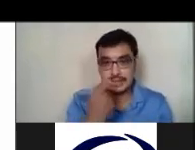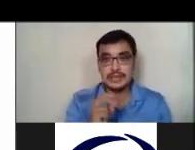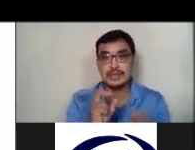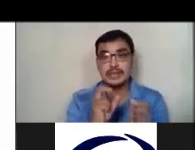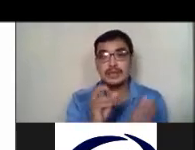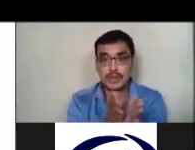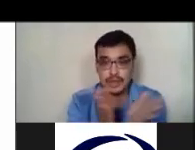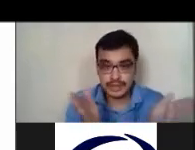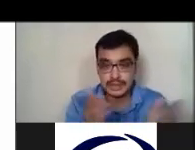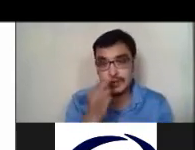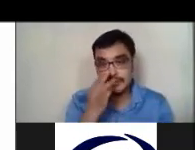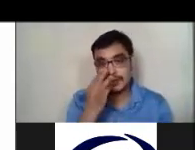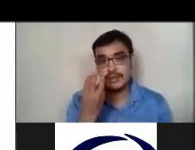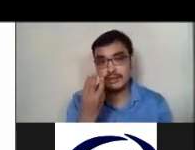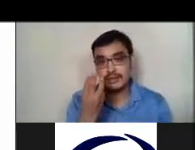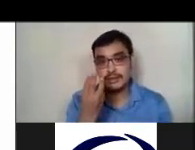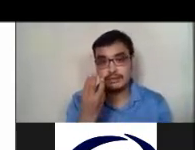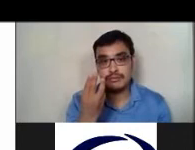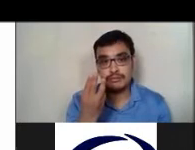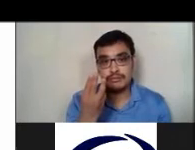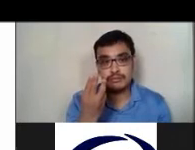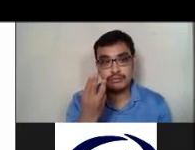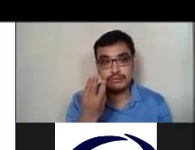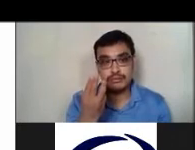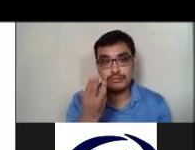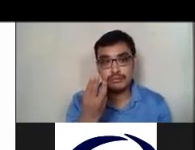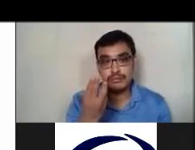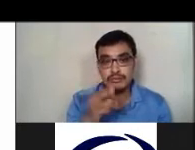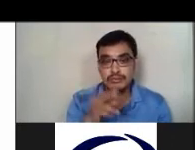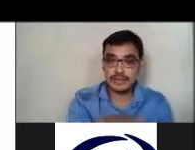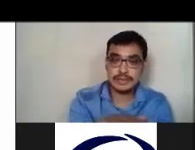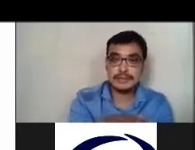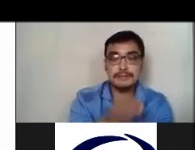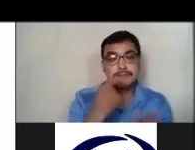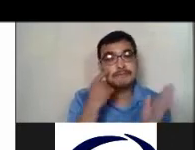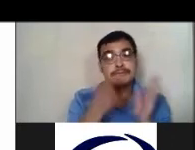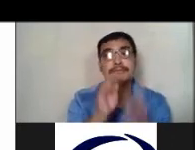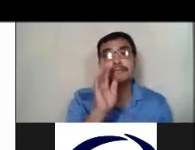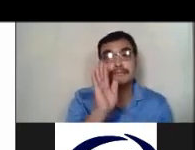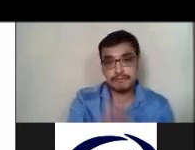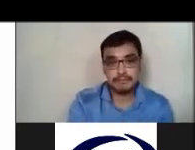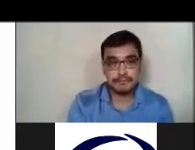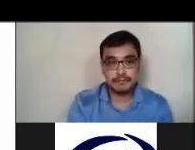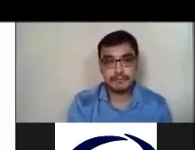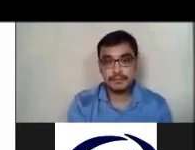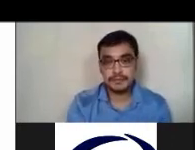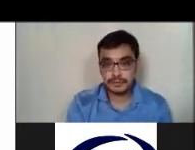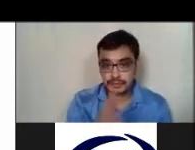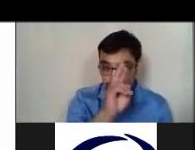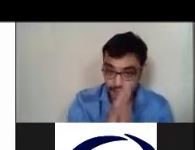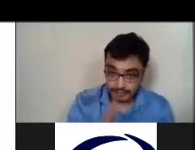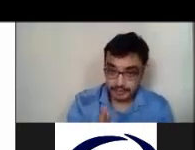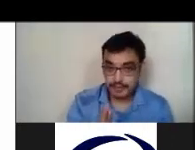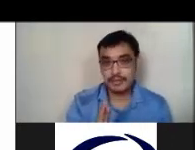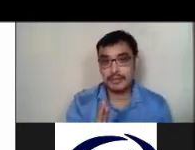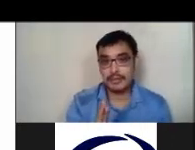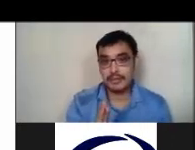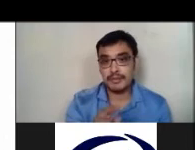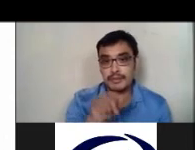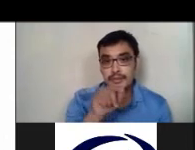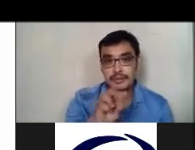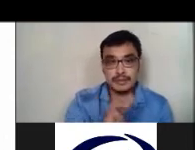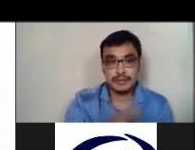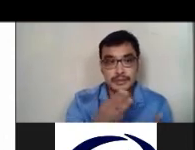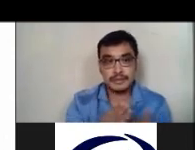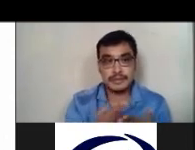चाहिँ डिप्रेसन जिबिपी सर्भाइभर डिप्रेसन धेरै देखिएछ. र न्युक्लियर फ्यामिली